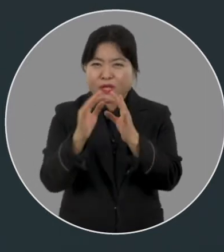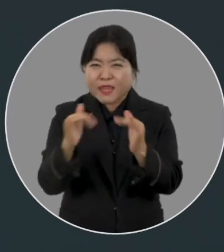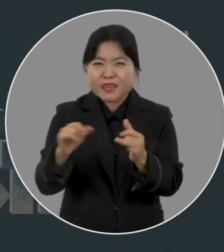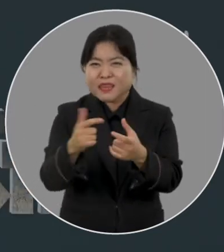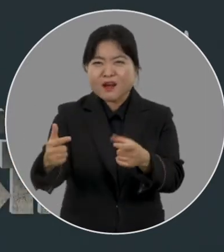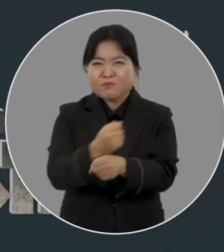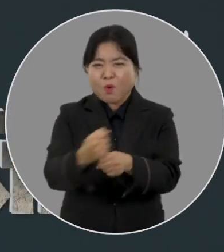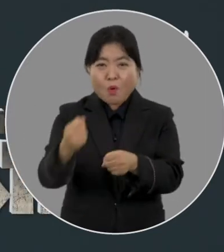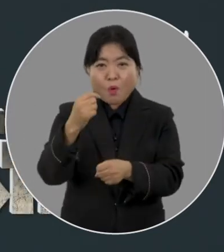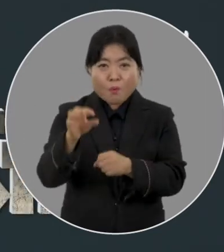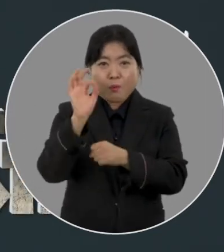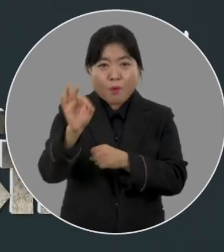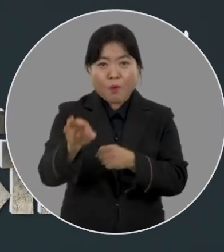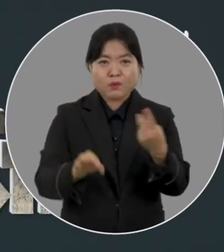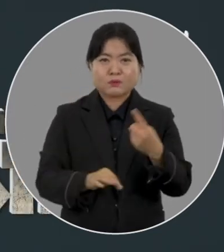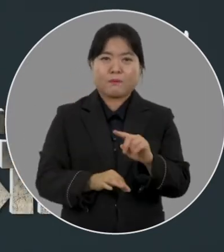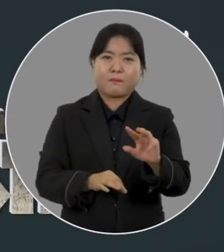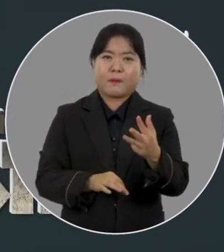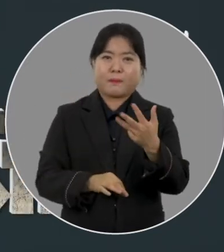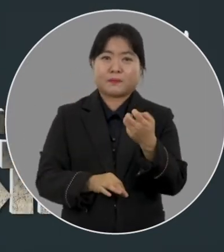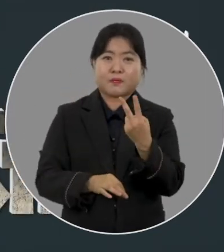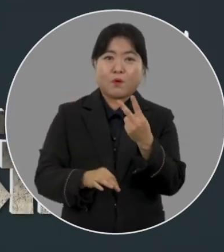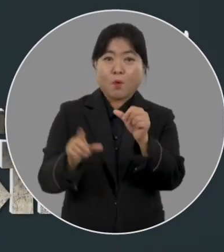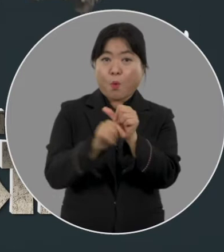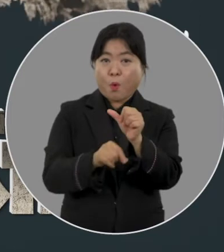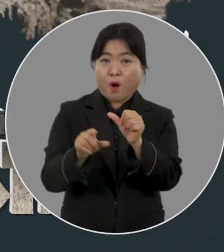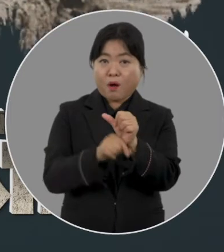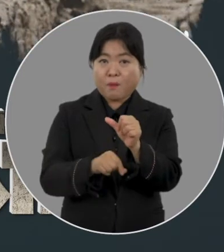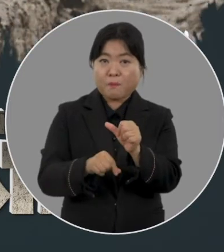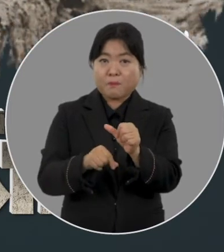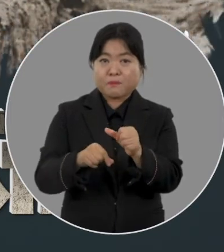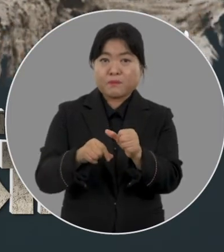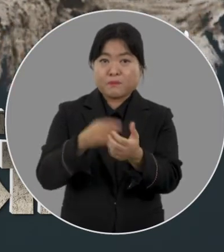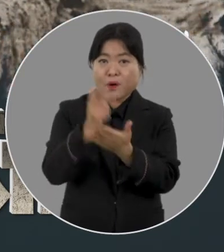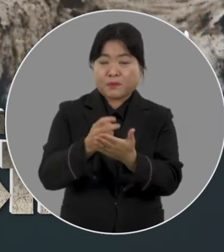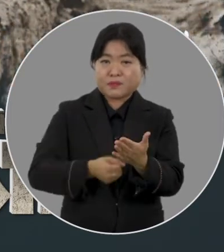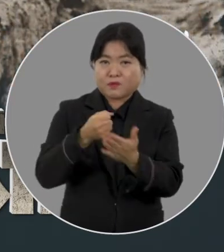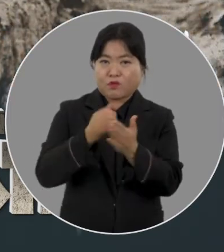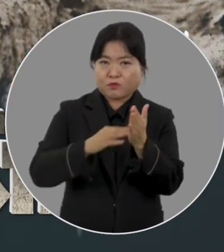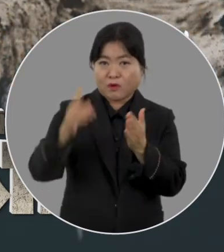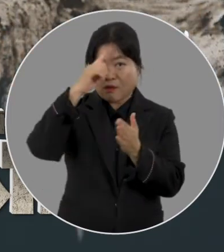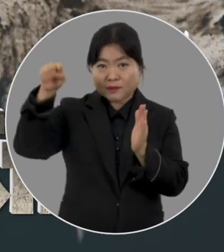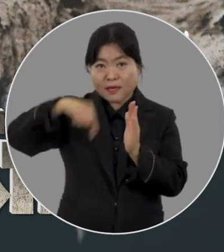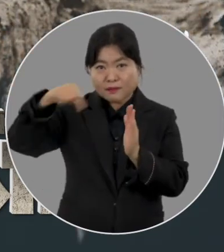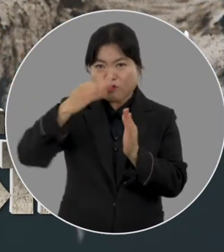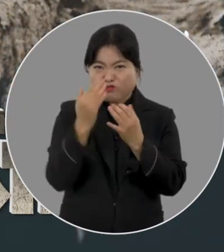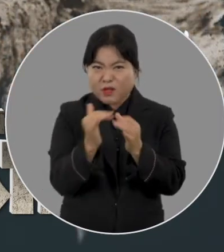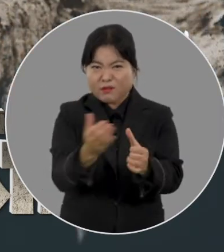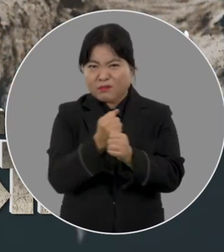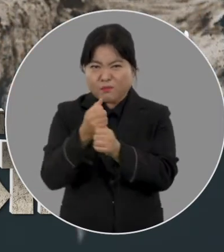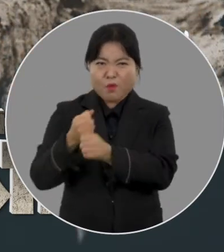보고 그 다음에 1881년 5월법을 제정해서 러시아 내에 있던 수많은 유대인들을 체포,